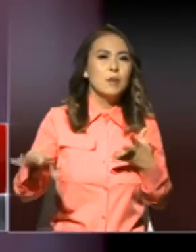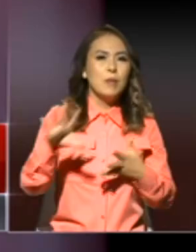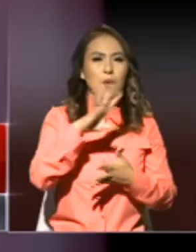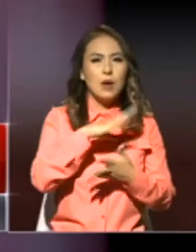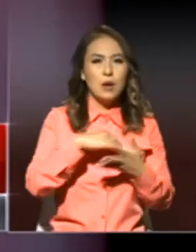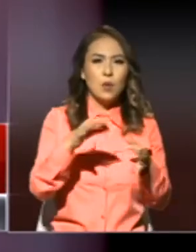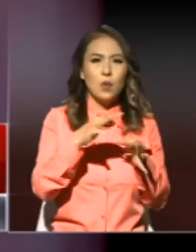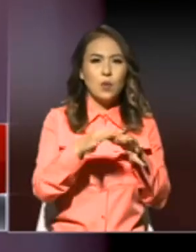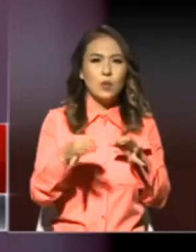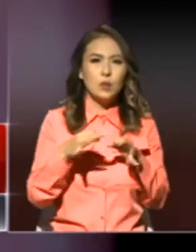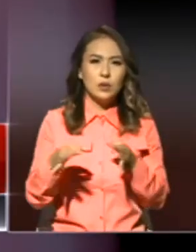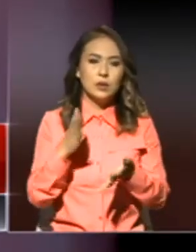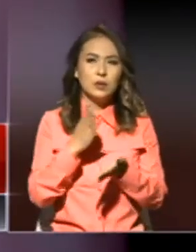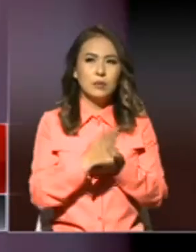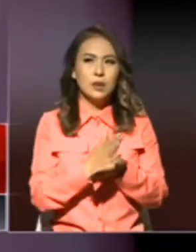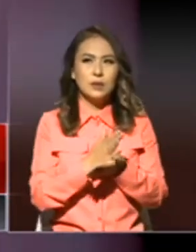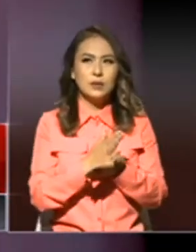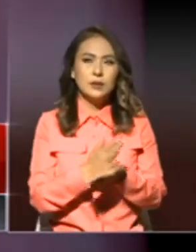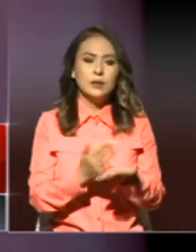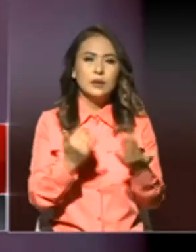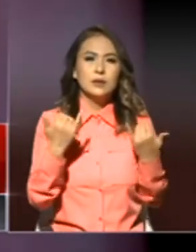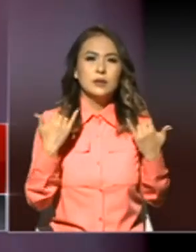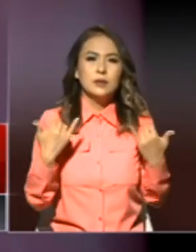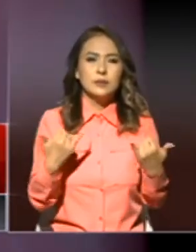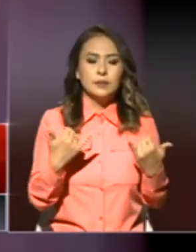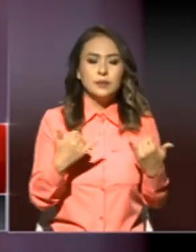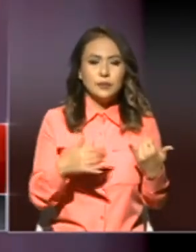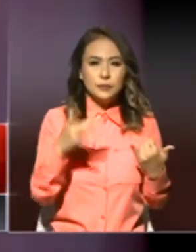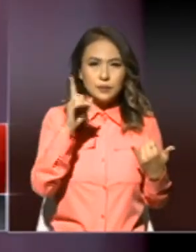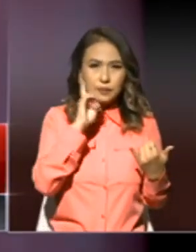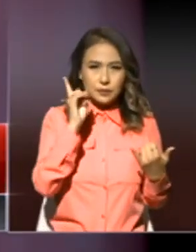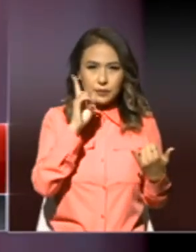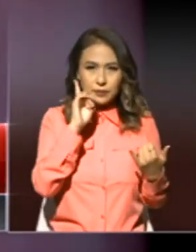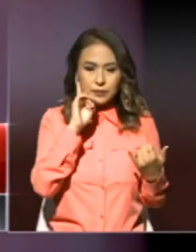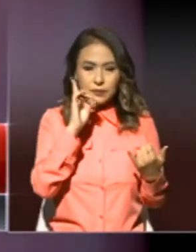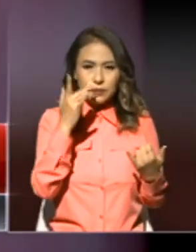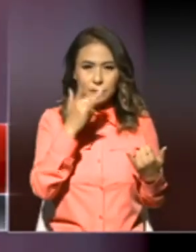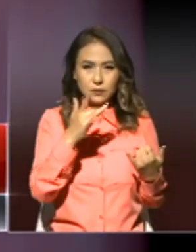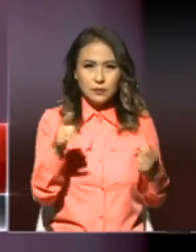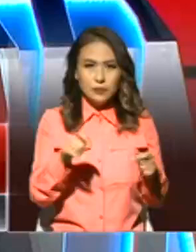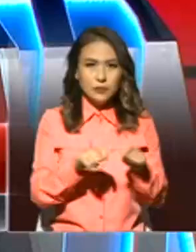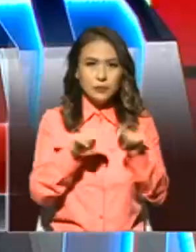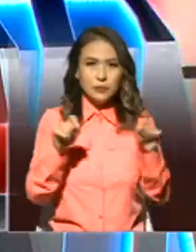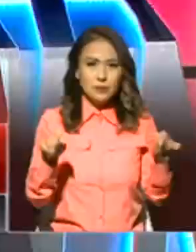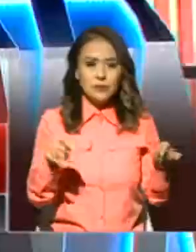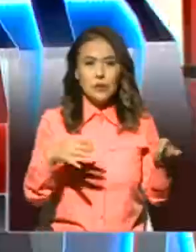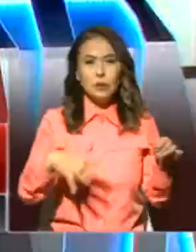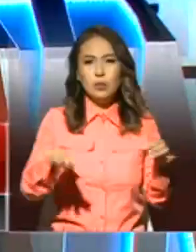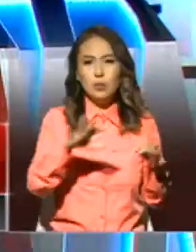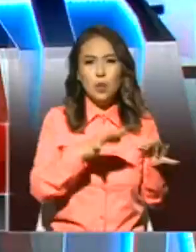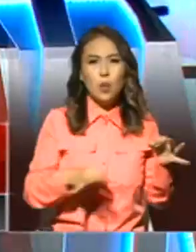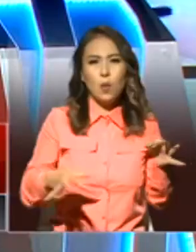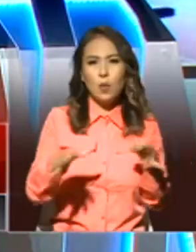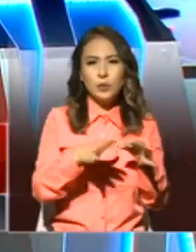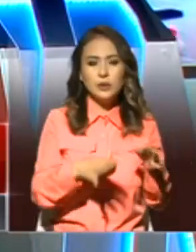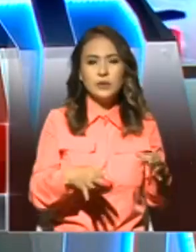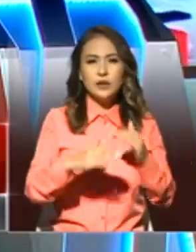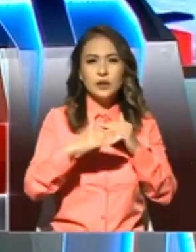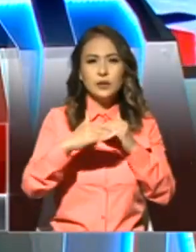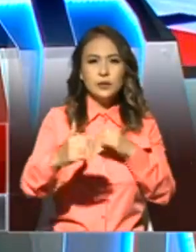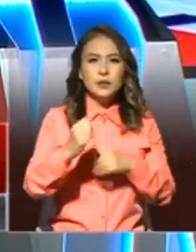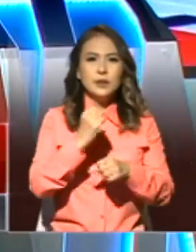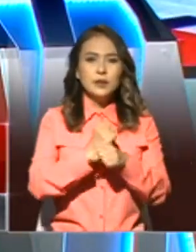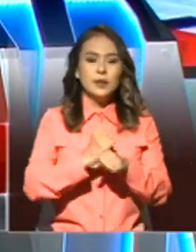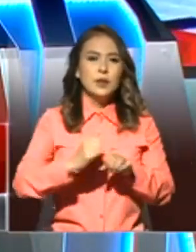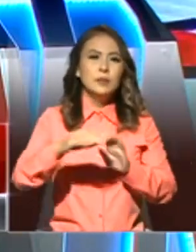жатыр. Осының негізінде қазіргі таңда жастар саясатын жүргізетін комитет осы бүкіл облыстық деңгейде жергілікті бюджеттің есебінен жасалып